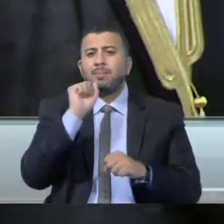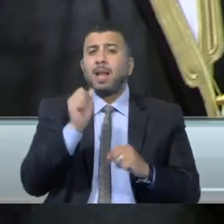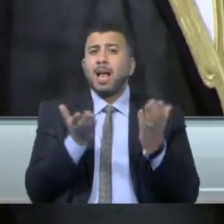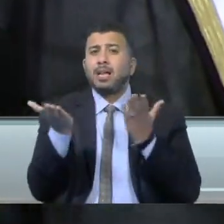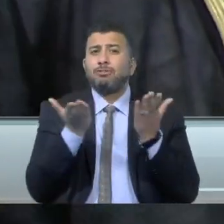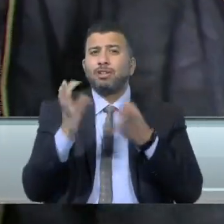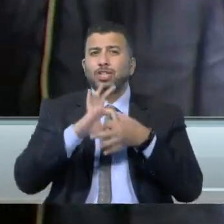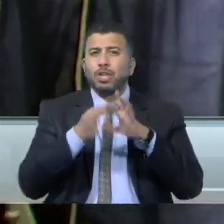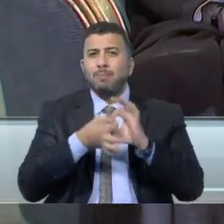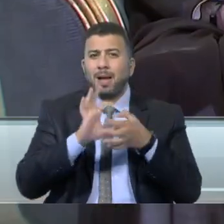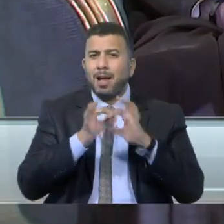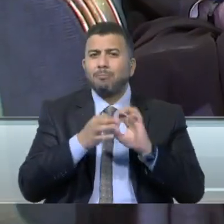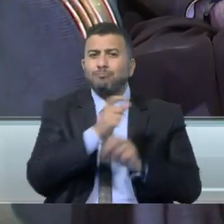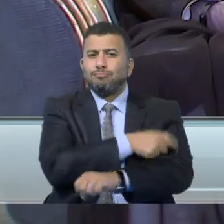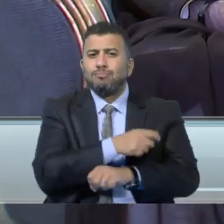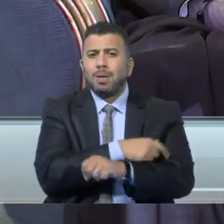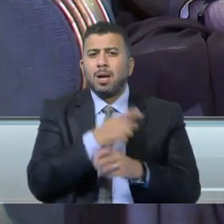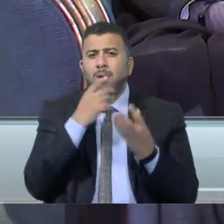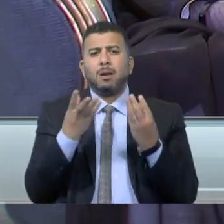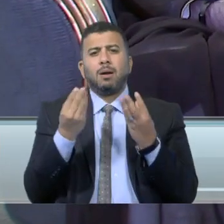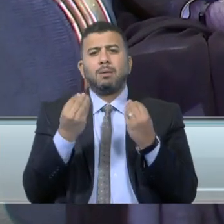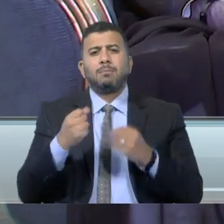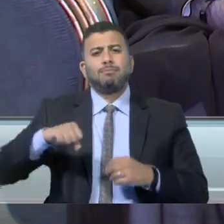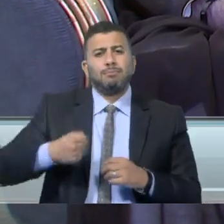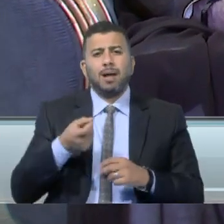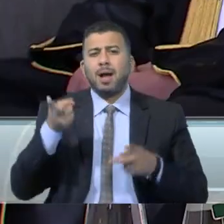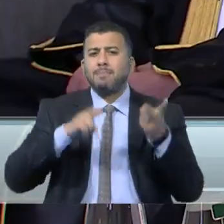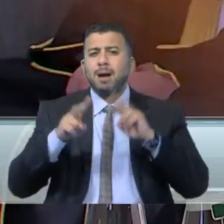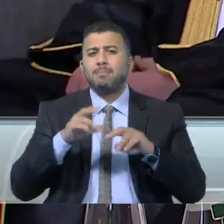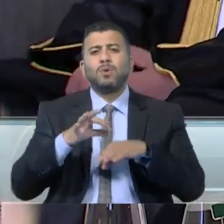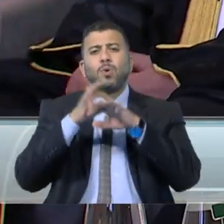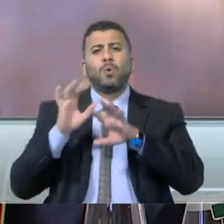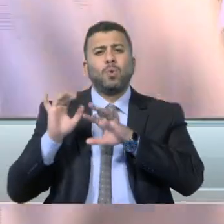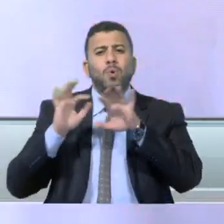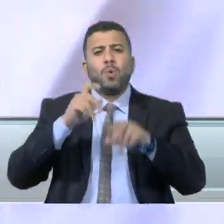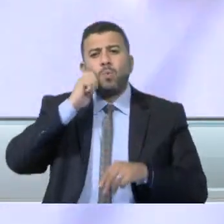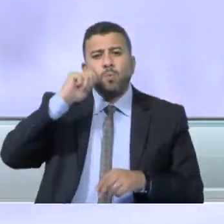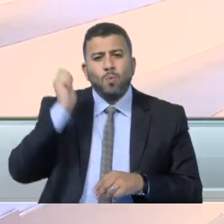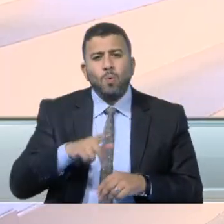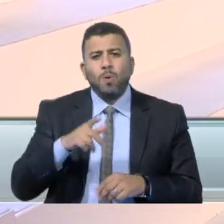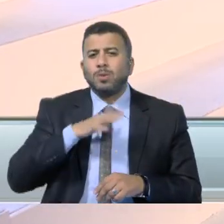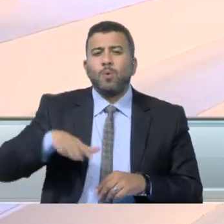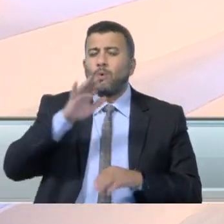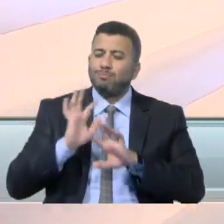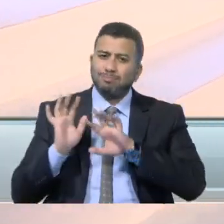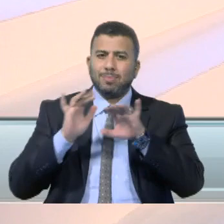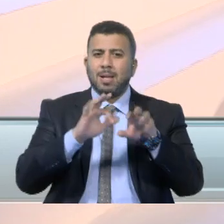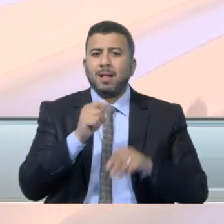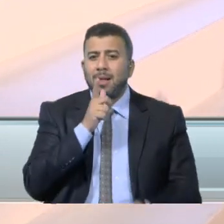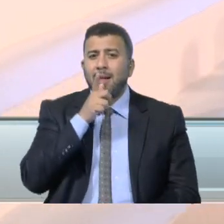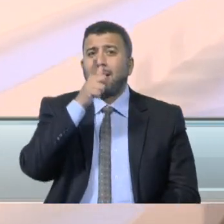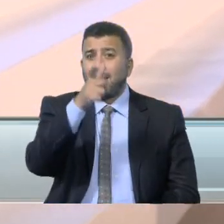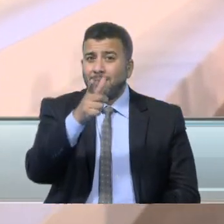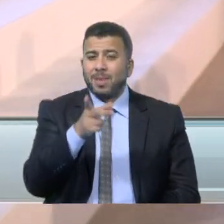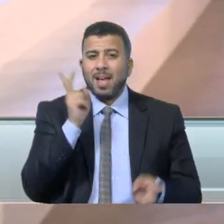إدارة الجمعية ولفيف من ذوي العرسان وجمهور من المواطنين والمقيمين. وفي كلمته